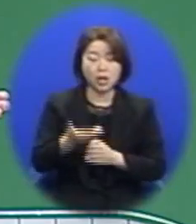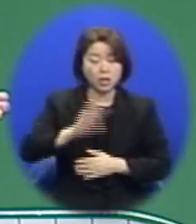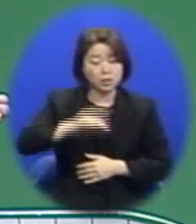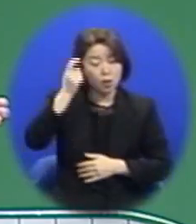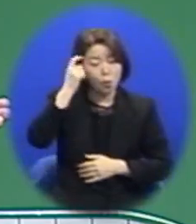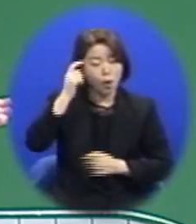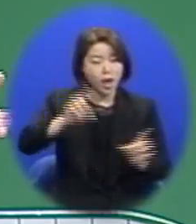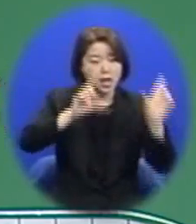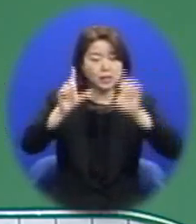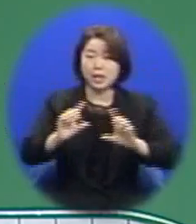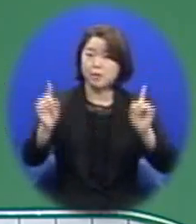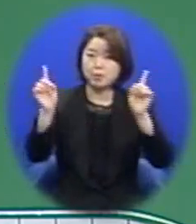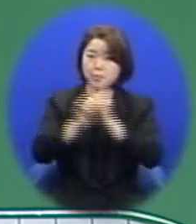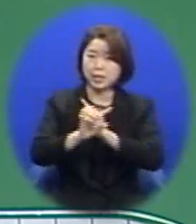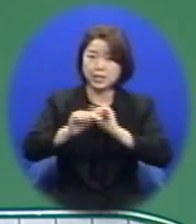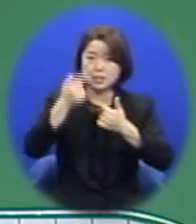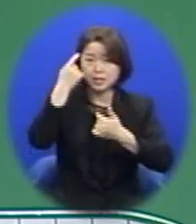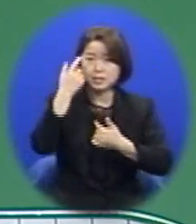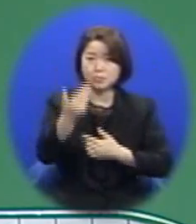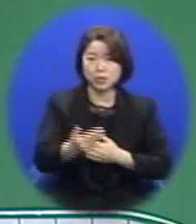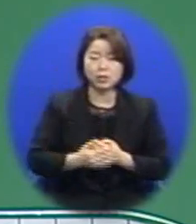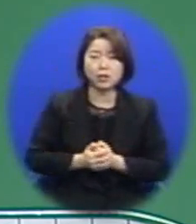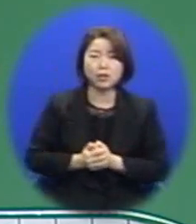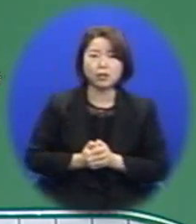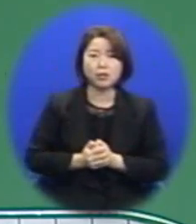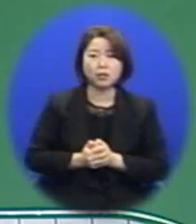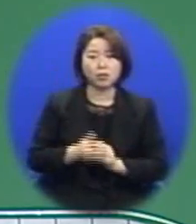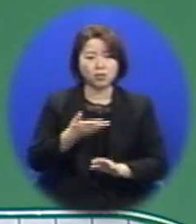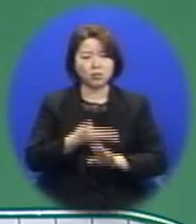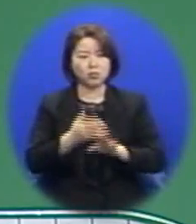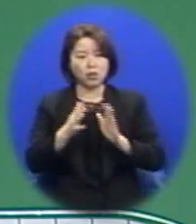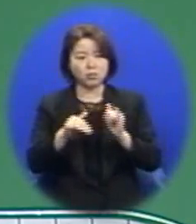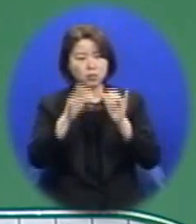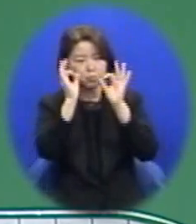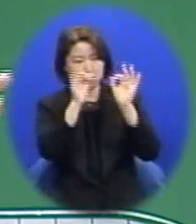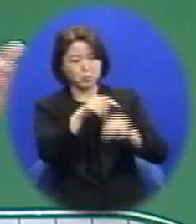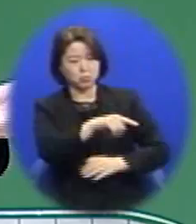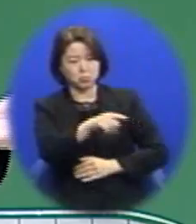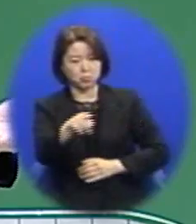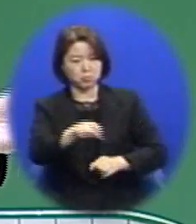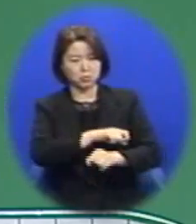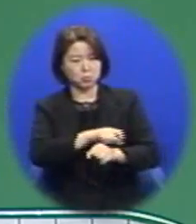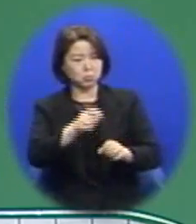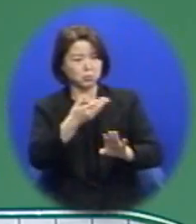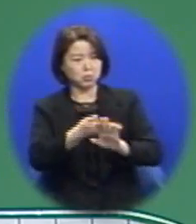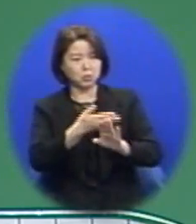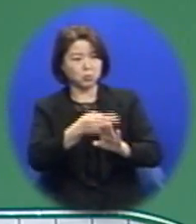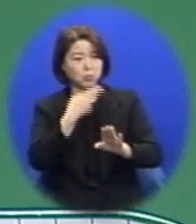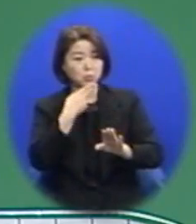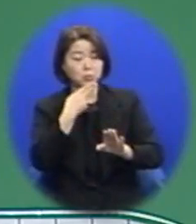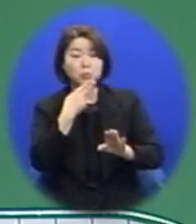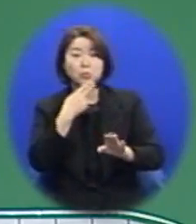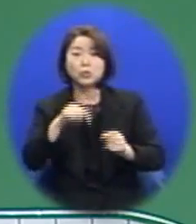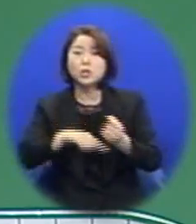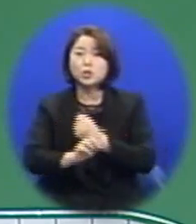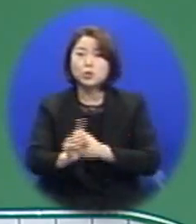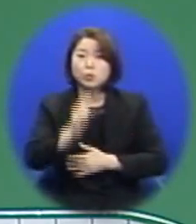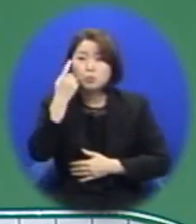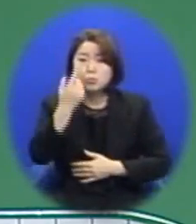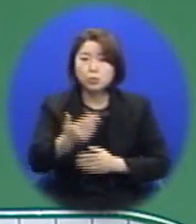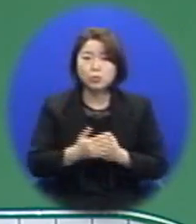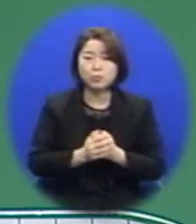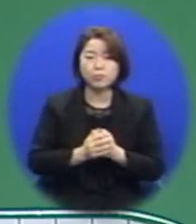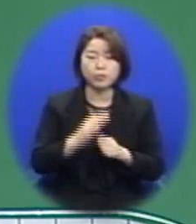안 바뀌죠? 세상 사람들이 볼 때 다를 게 별로 없어 보이는 이유가 뭐죠? 하나님을 믿는